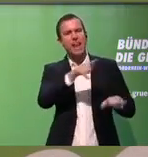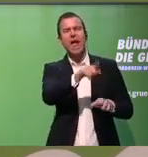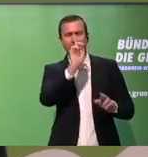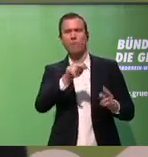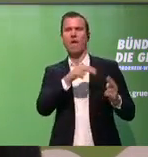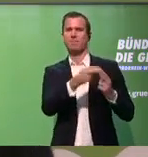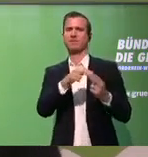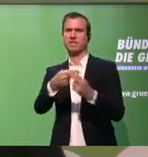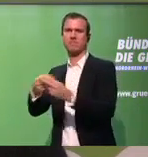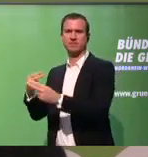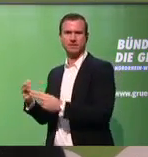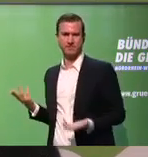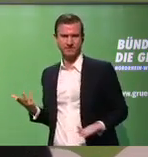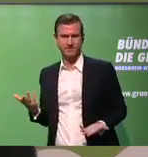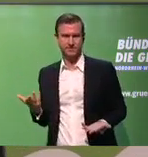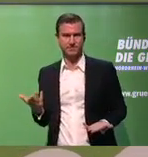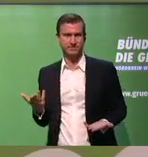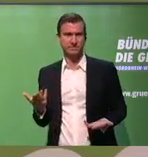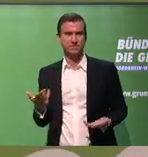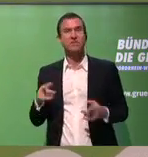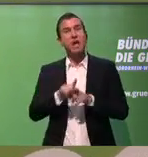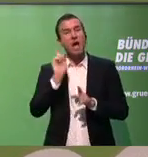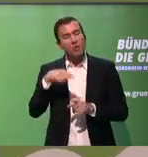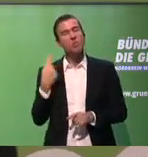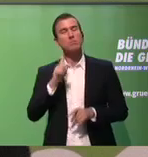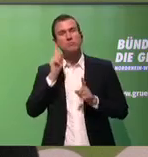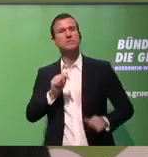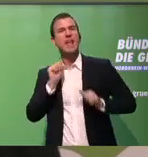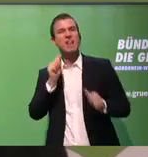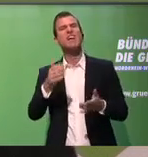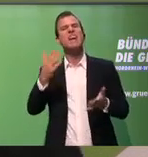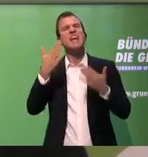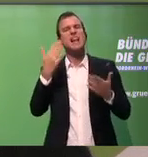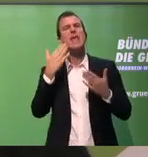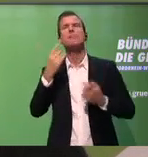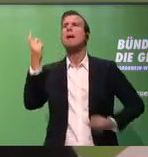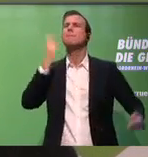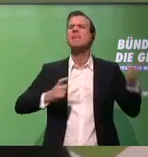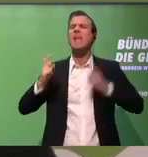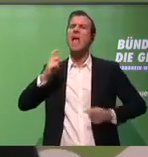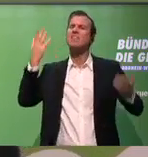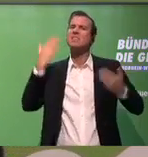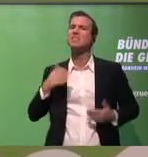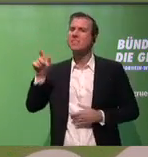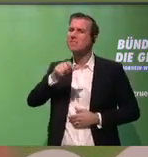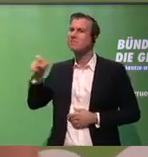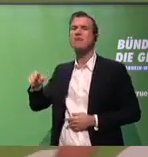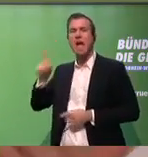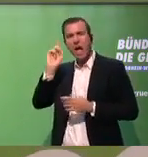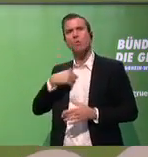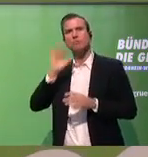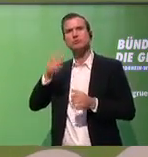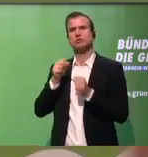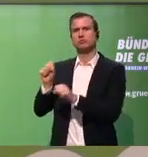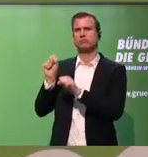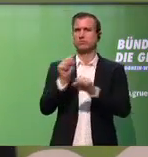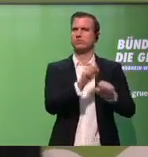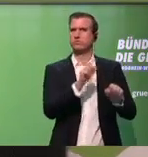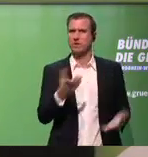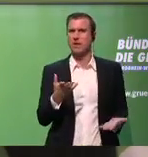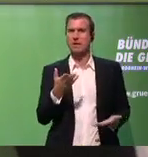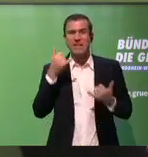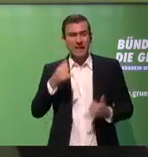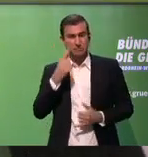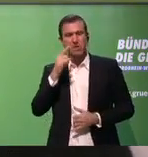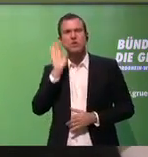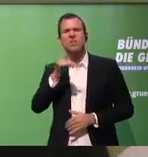können. Und zum Beispiel auch dabei helfen, dass man eben Klimamigrantinnen und Migranten schützen kann. Denn bis jetzt oder bereits jetzt sind ungefähr so viele